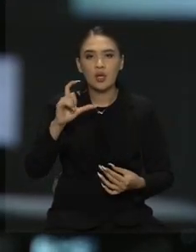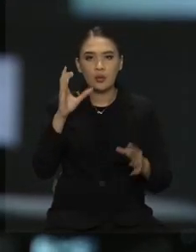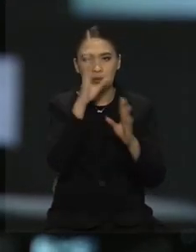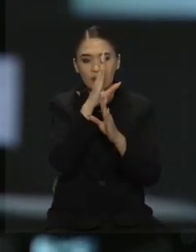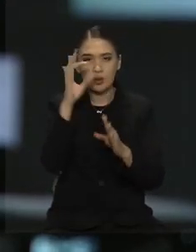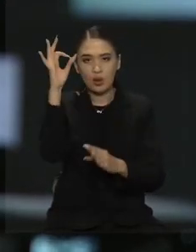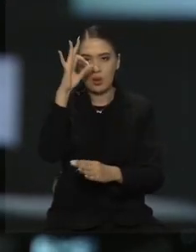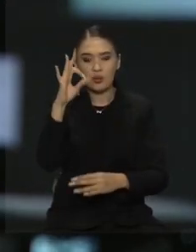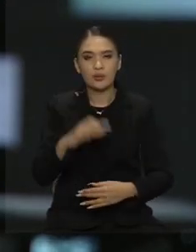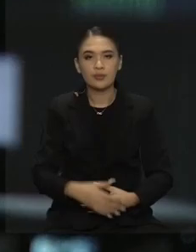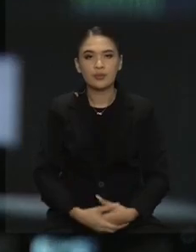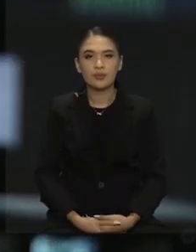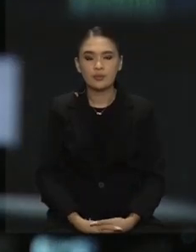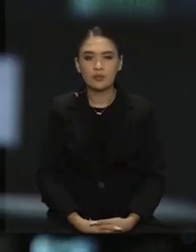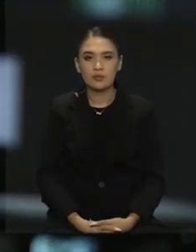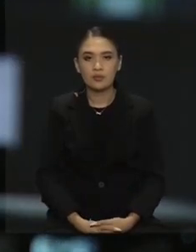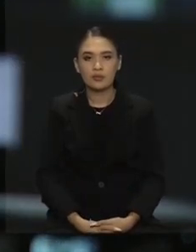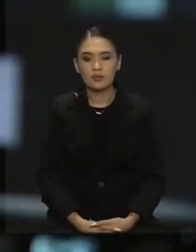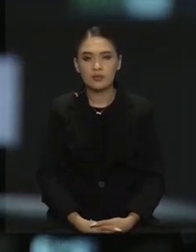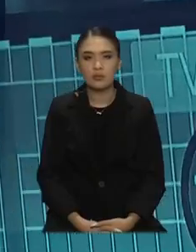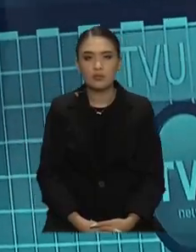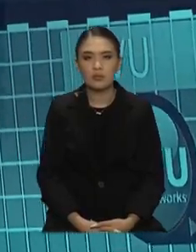ресурсов ерланом мусанбаевым